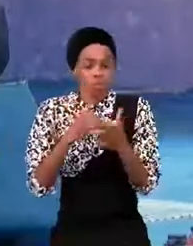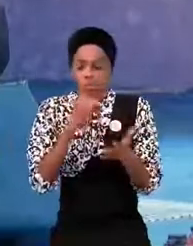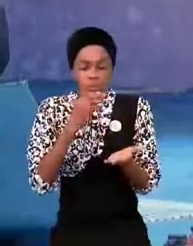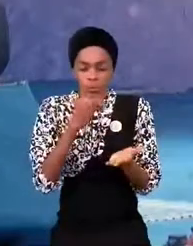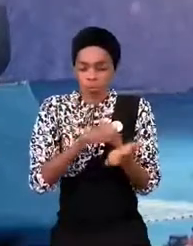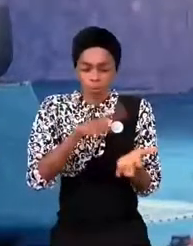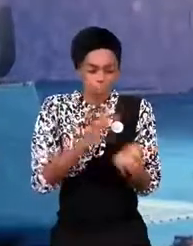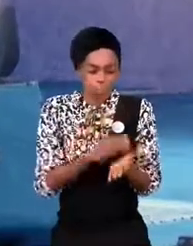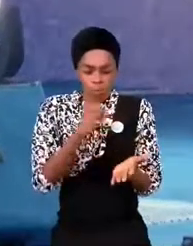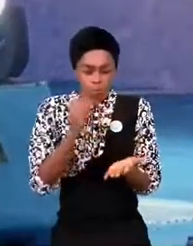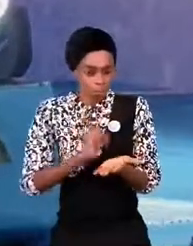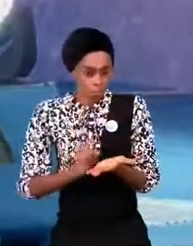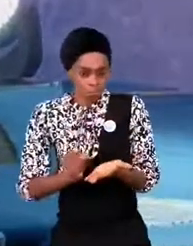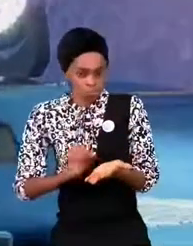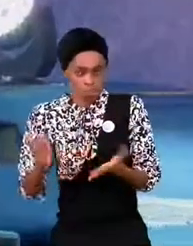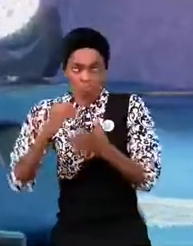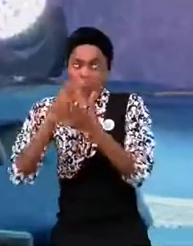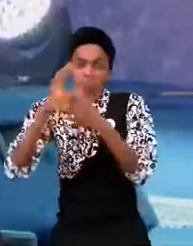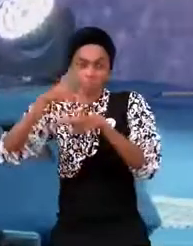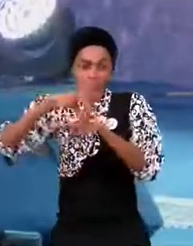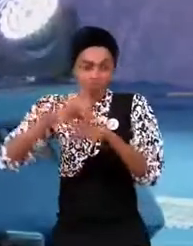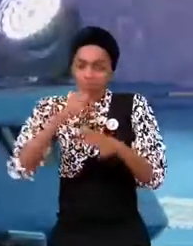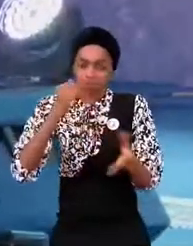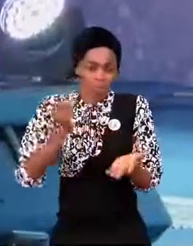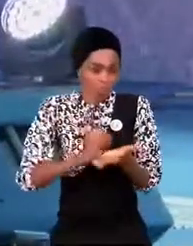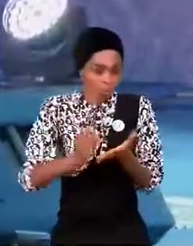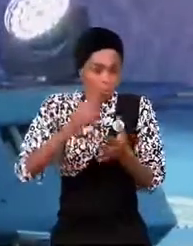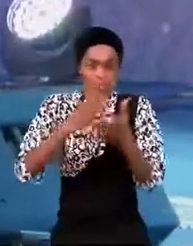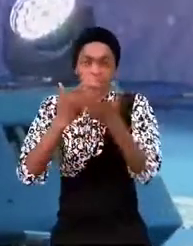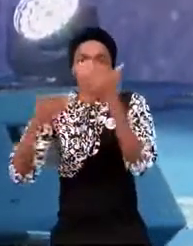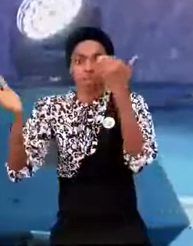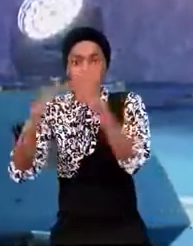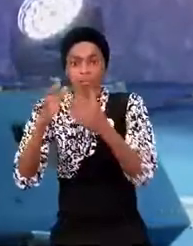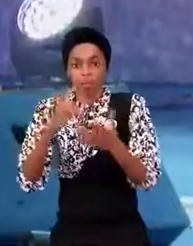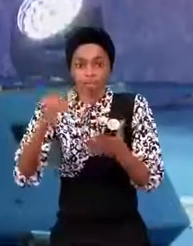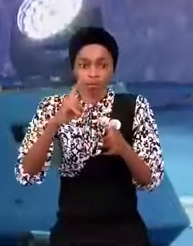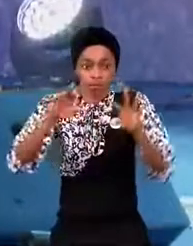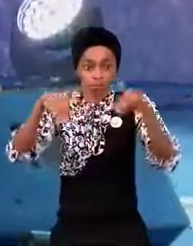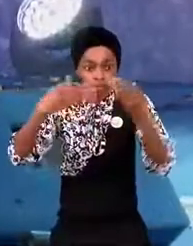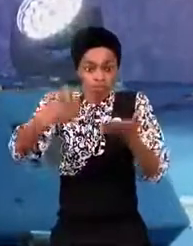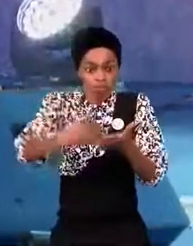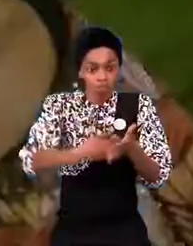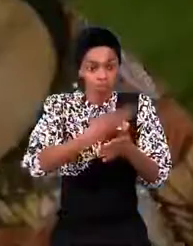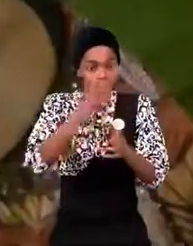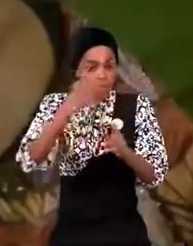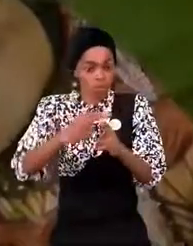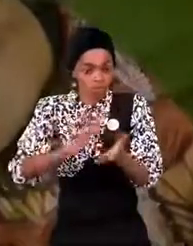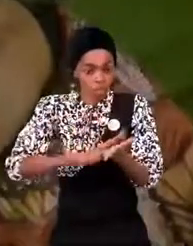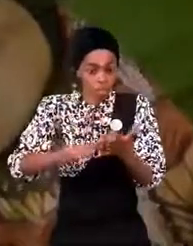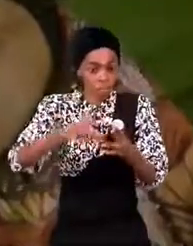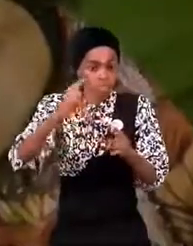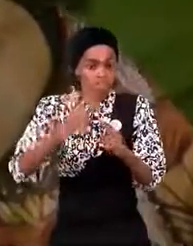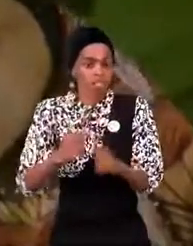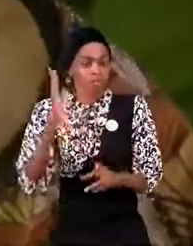plus de traces de ses péchés au ciel. Et ton nouveau nom, un nom propre, entrera dans le livre de vie au